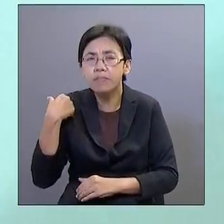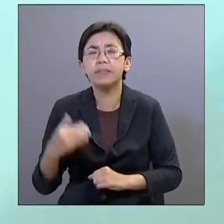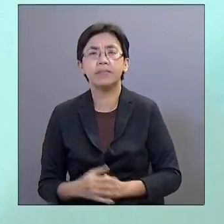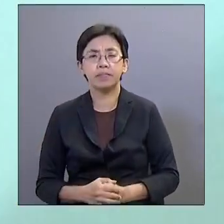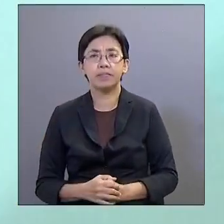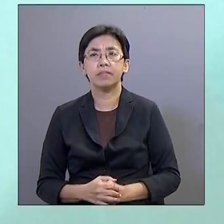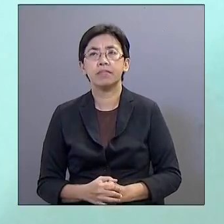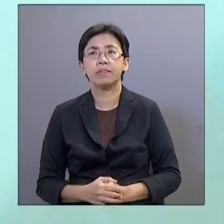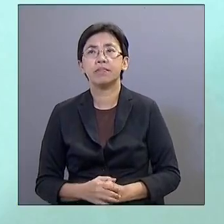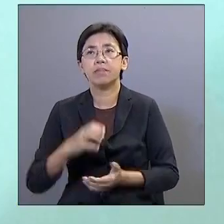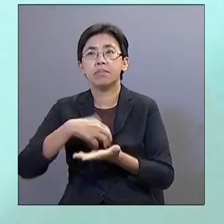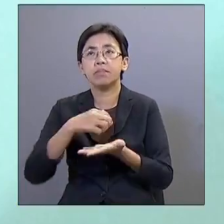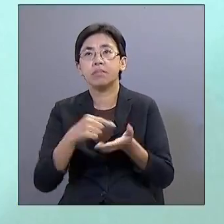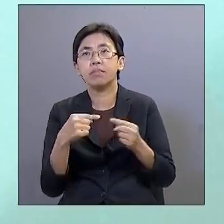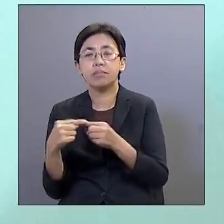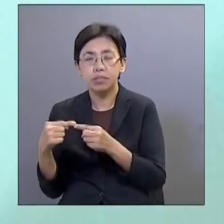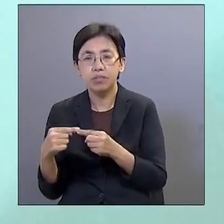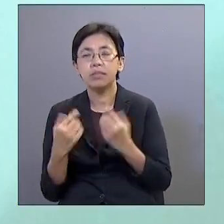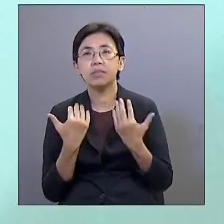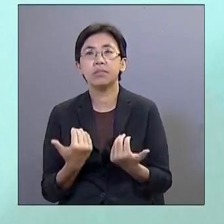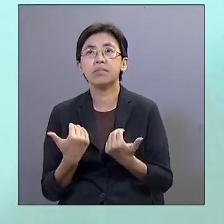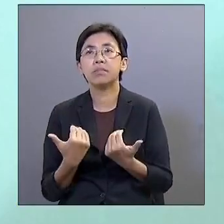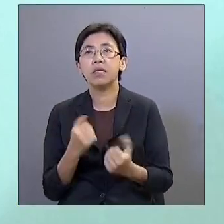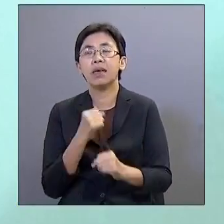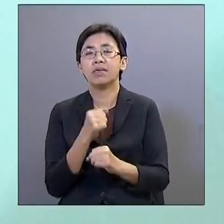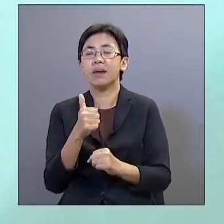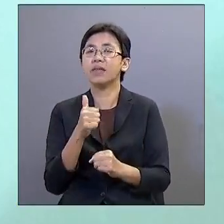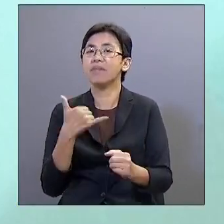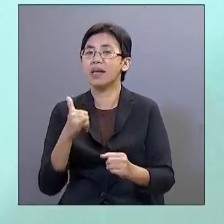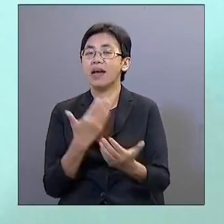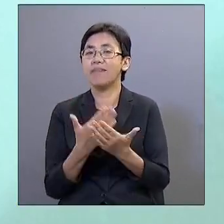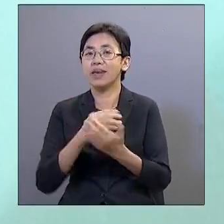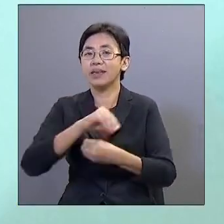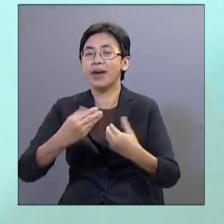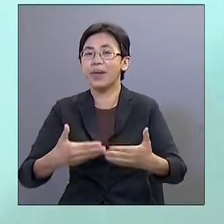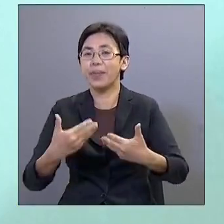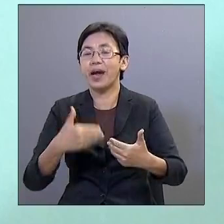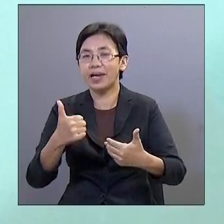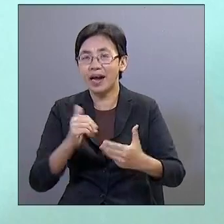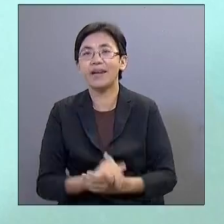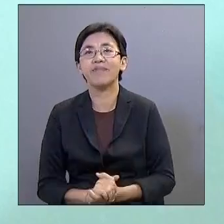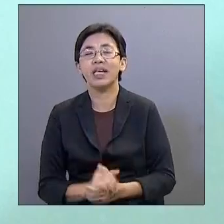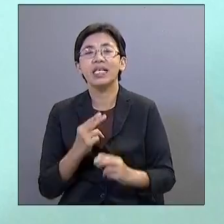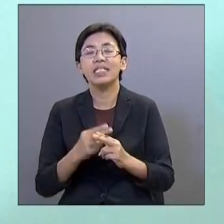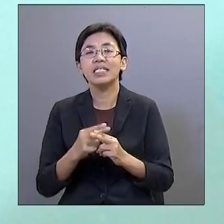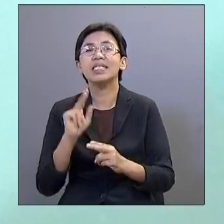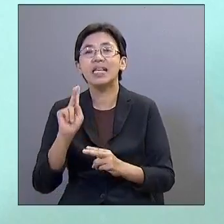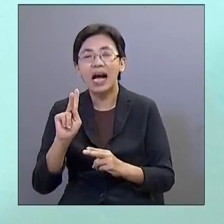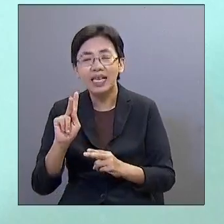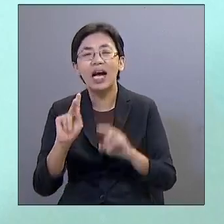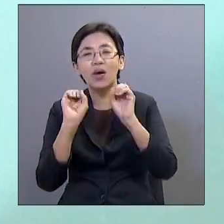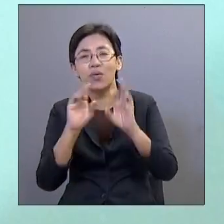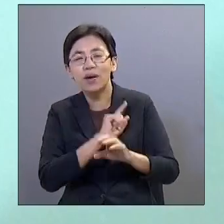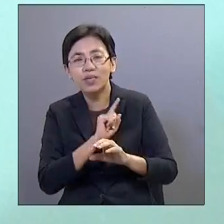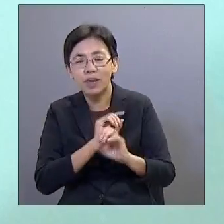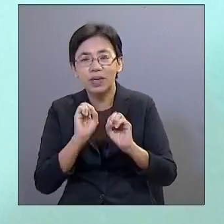จากนี้ไปดูกันหน่อยคุณผู้ชมคะอันนี้ก็บอกว่าทำได้ดีแล้วจะสร้างรายได้ได้ด้วยนะคะ Easy Handmade กับครูการกาญจนาภาสถิตรัชวานผู้เชี่ยวชาญ